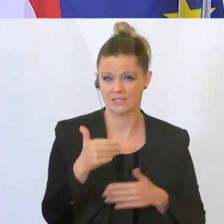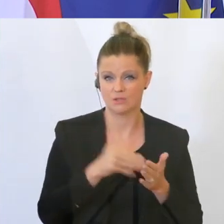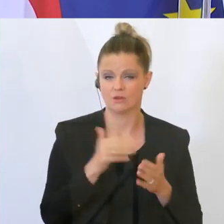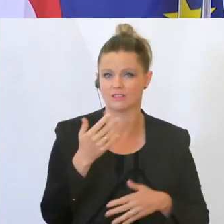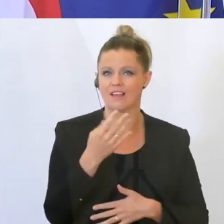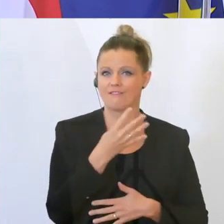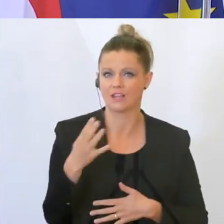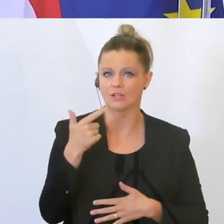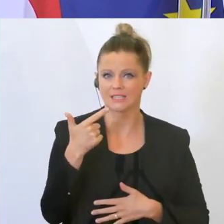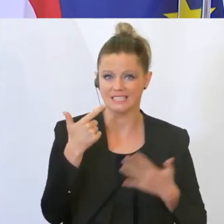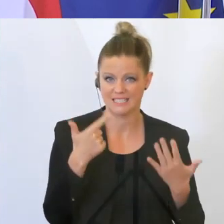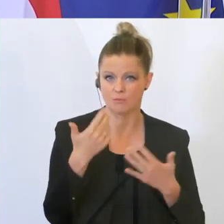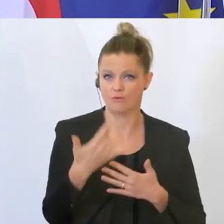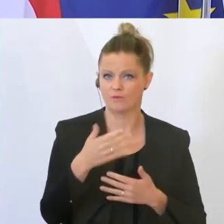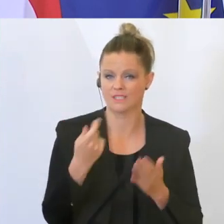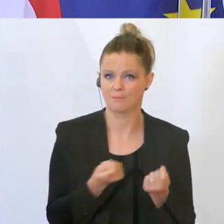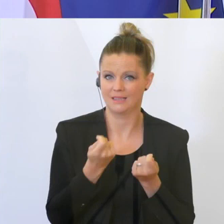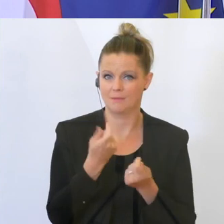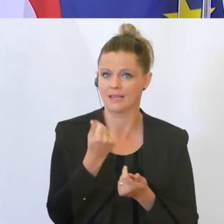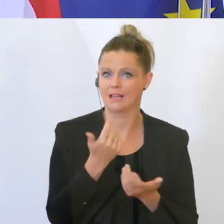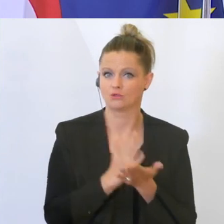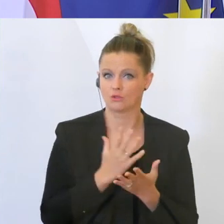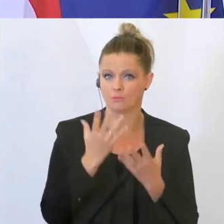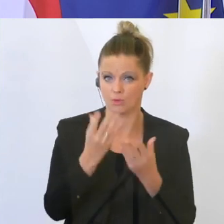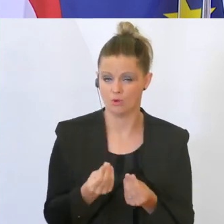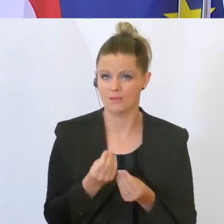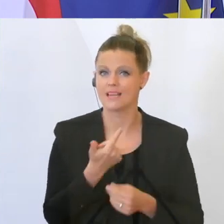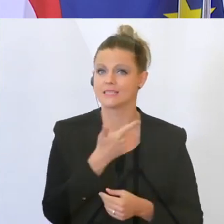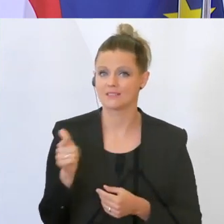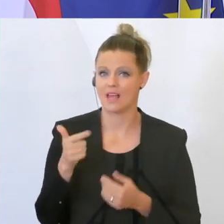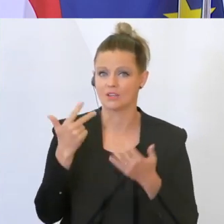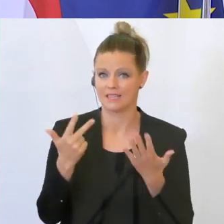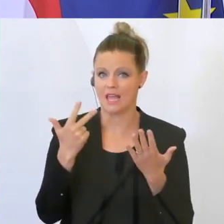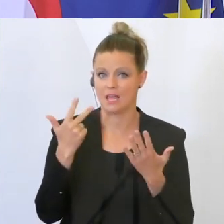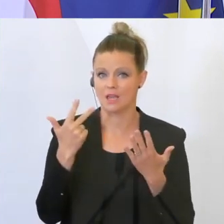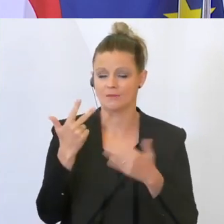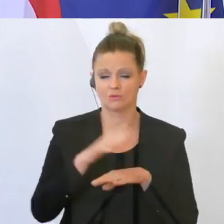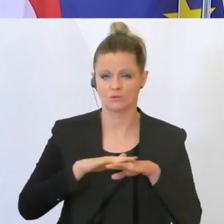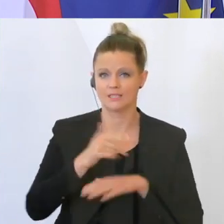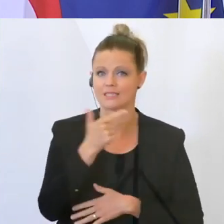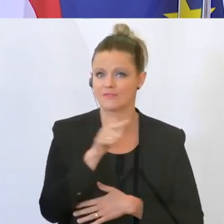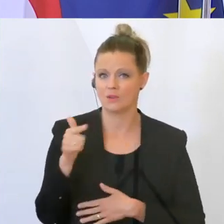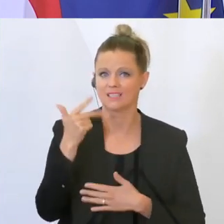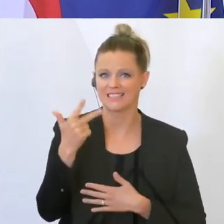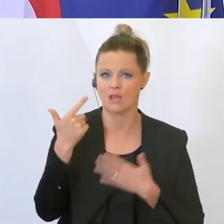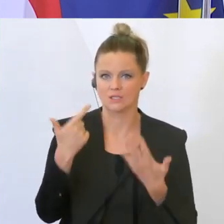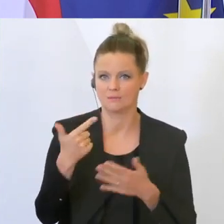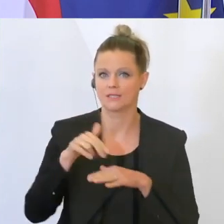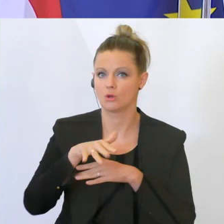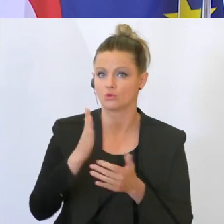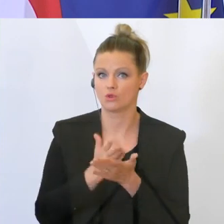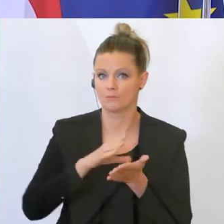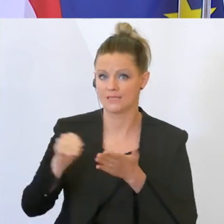28.754 Betriebe ihr Geld bereits erhalten haben und rund 273 Millionen ausbezahlt wurden. Vor allem